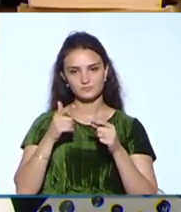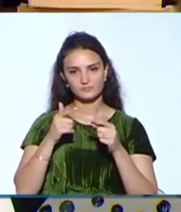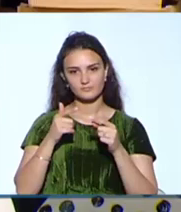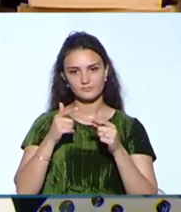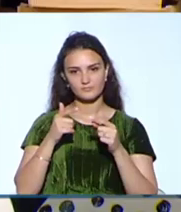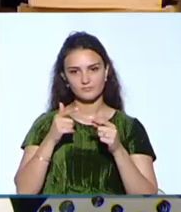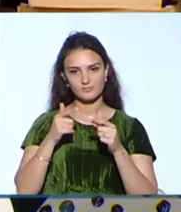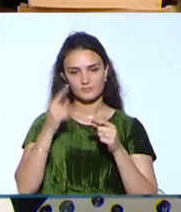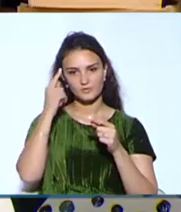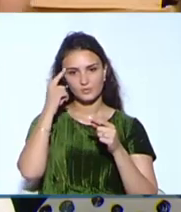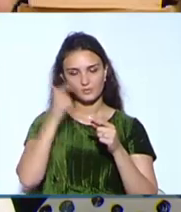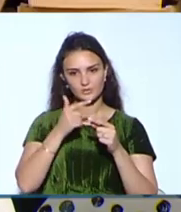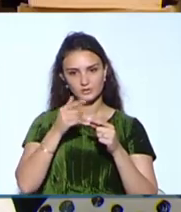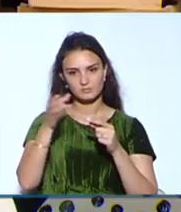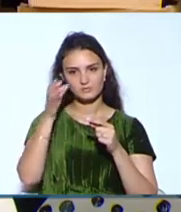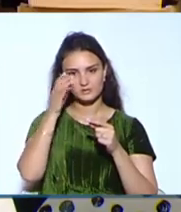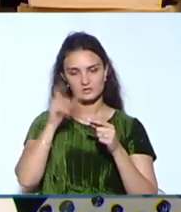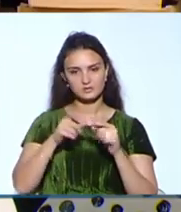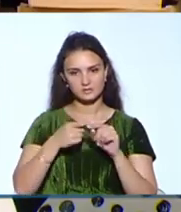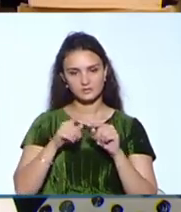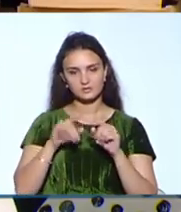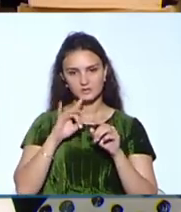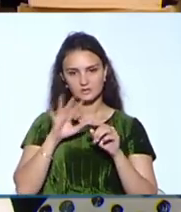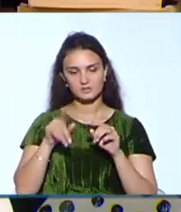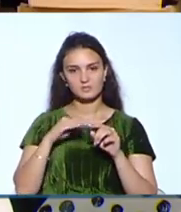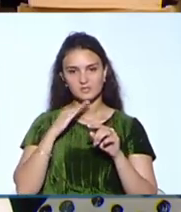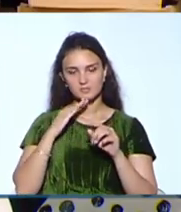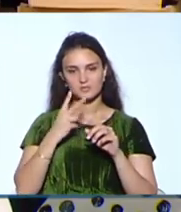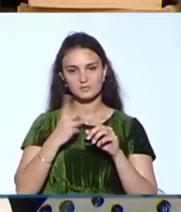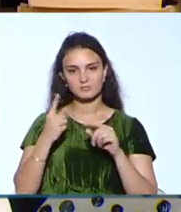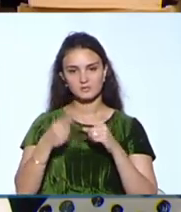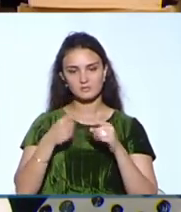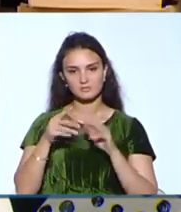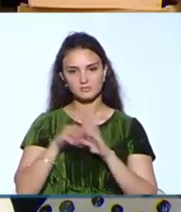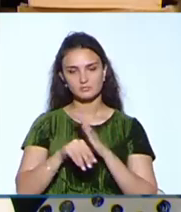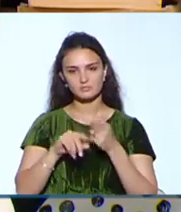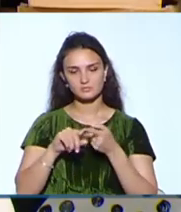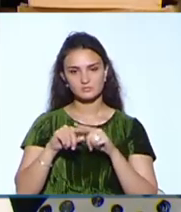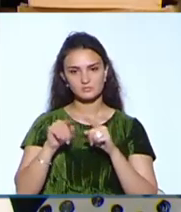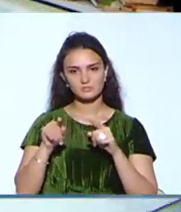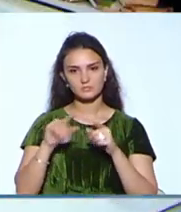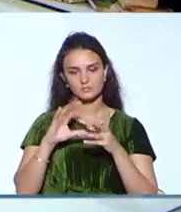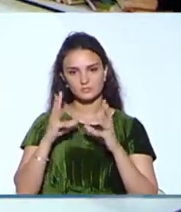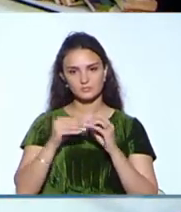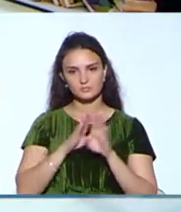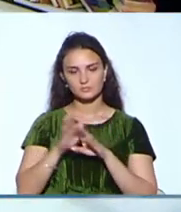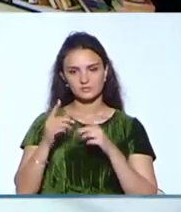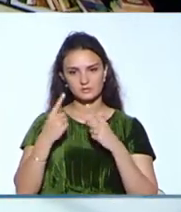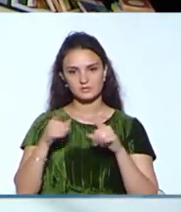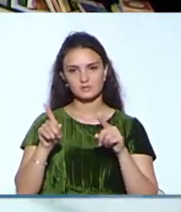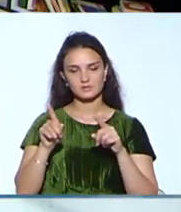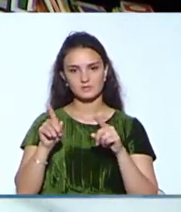გასხივოსნებული გონიერი ბრძენი, ნამდვილად არ იქნება საკმარისი 21 საუკუნეში, რომელიც სრულიად სხვა